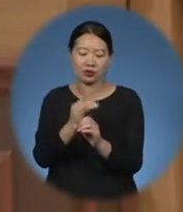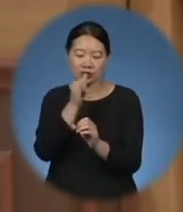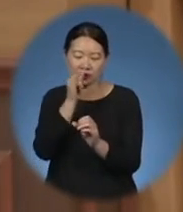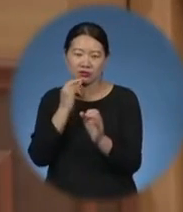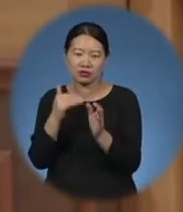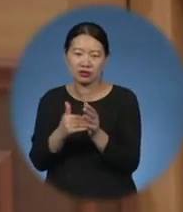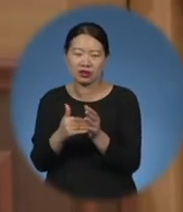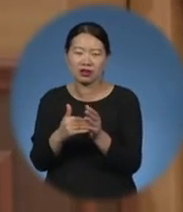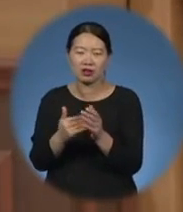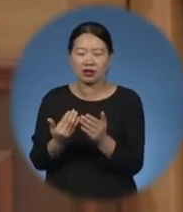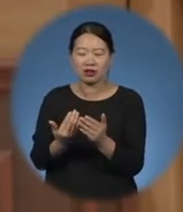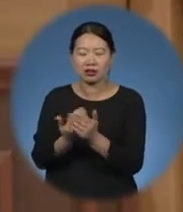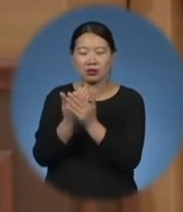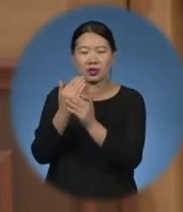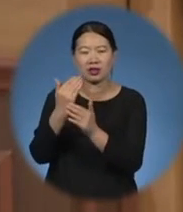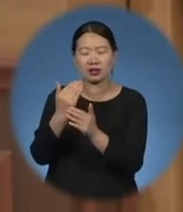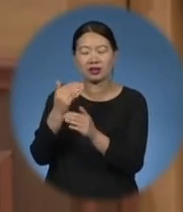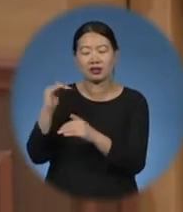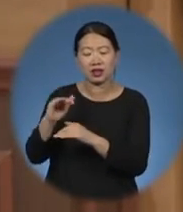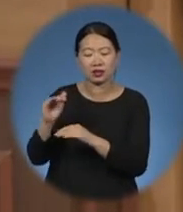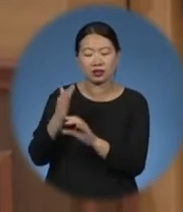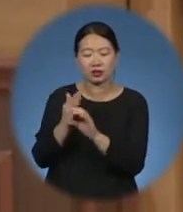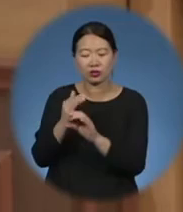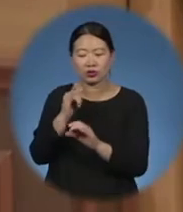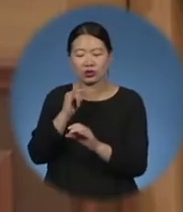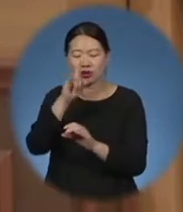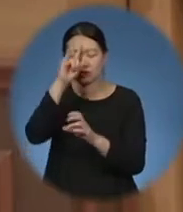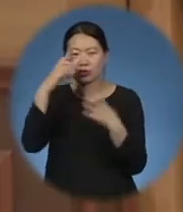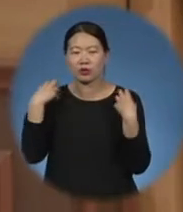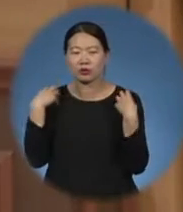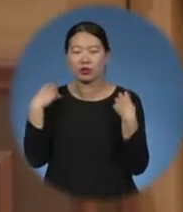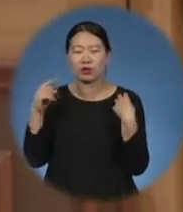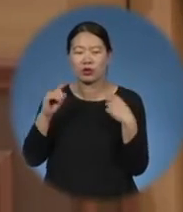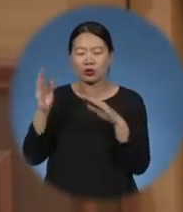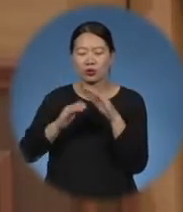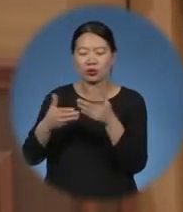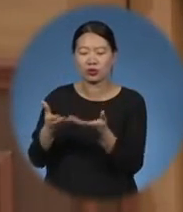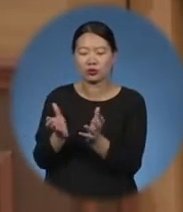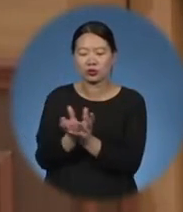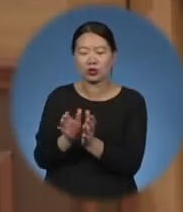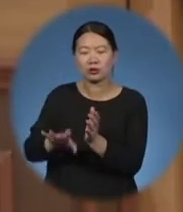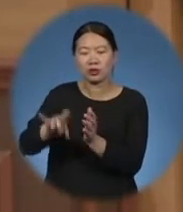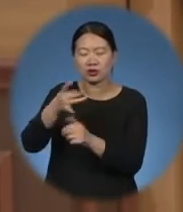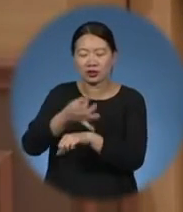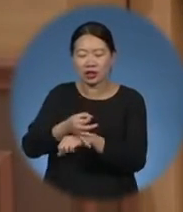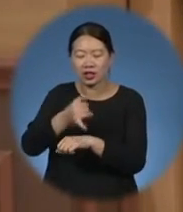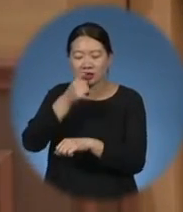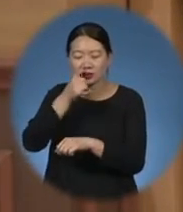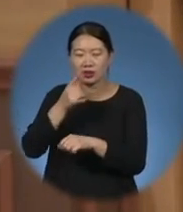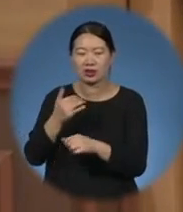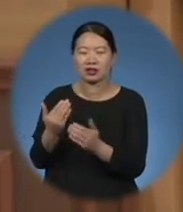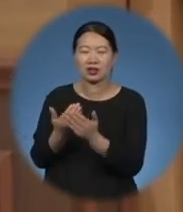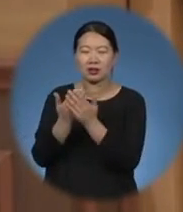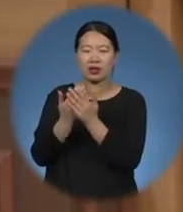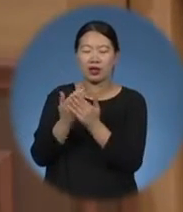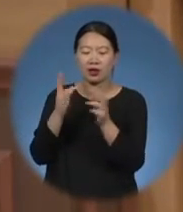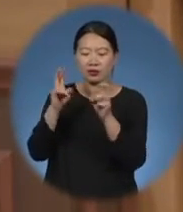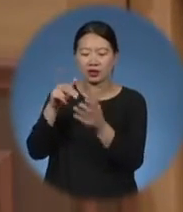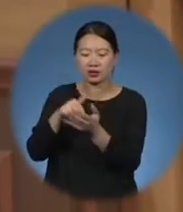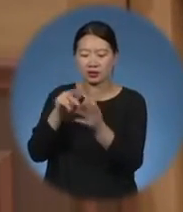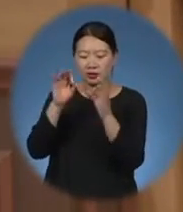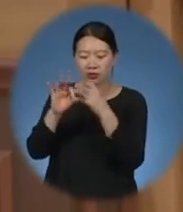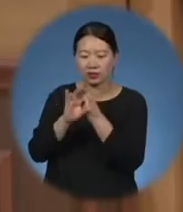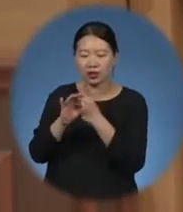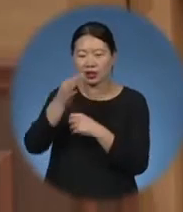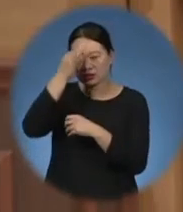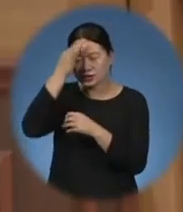그래서 이런 개발 단계에 있는 것들을 정부가 좀 공공 부분이 먼저 좀 사준다고 하면 개발한 업체 입장에서는 자기가 진짜 기술